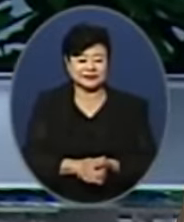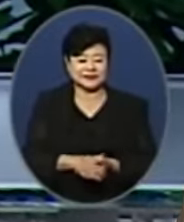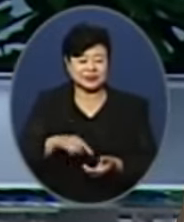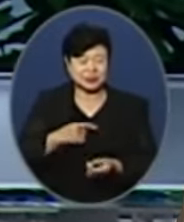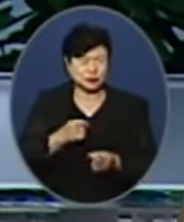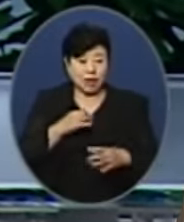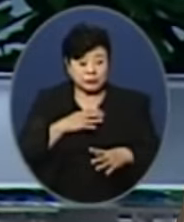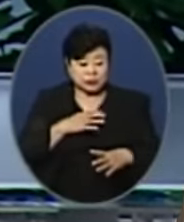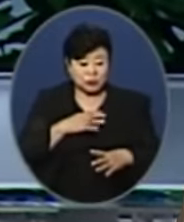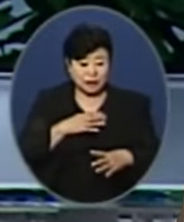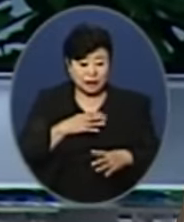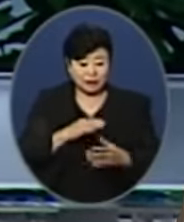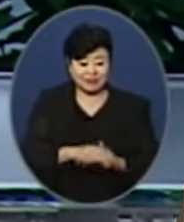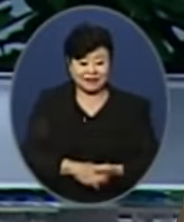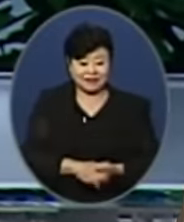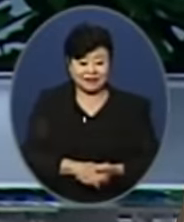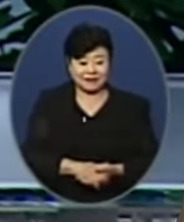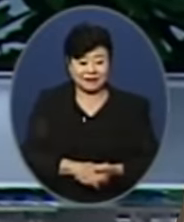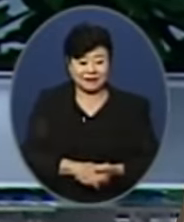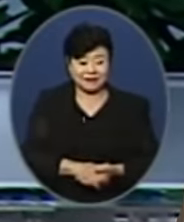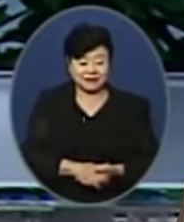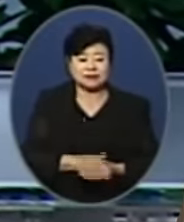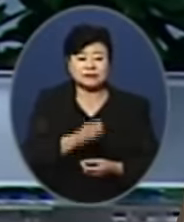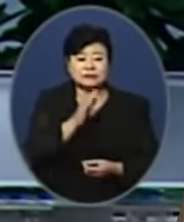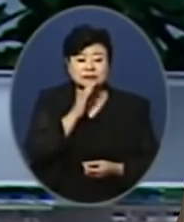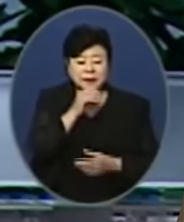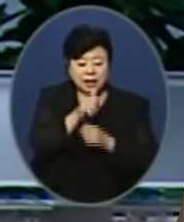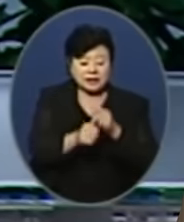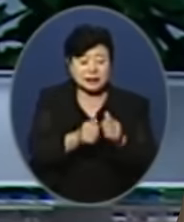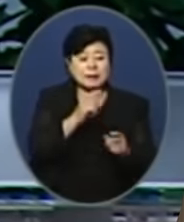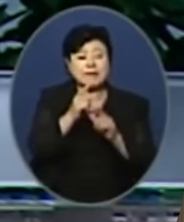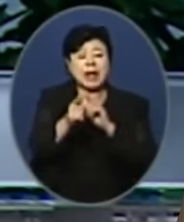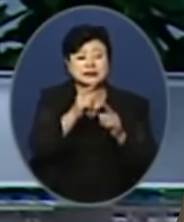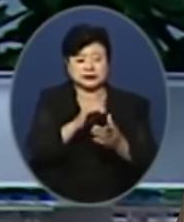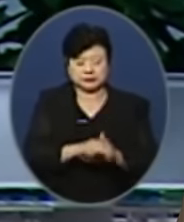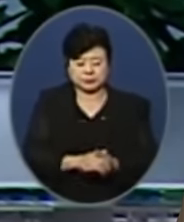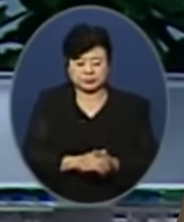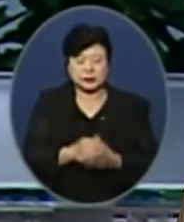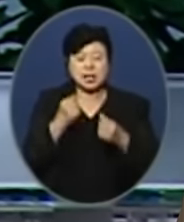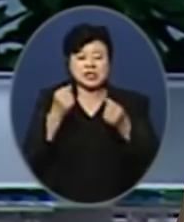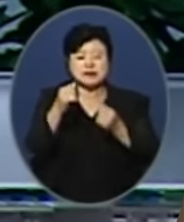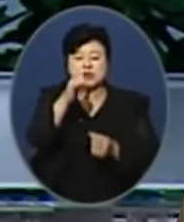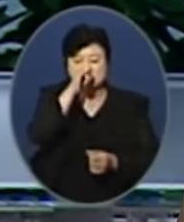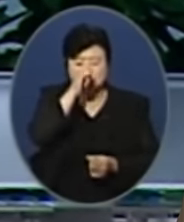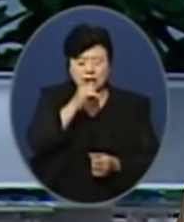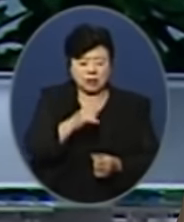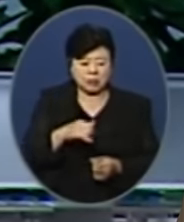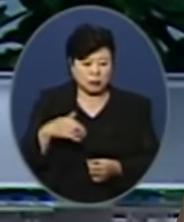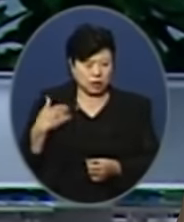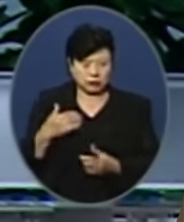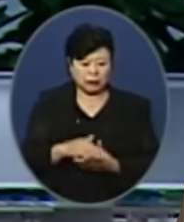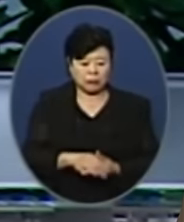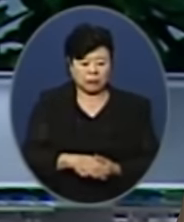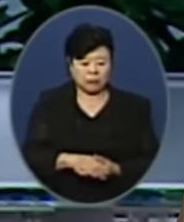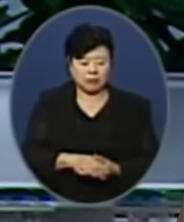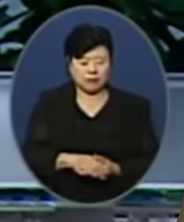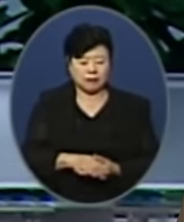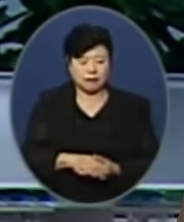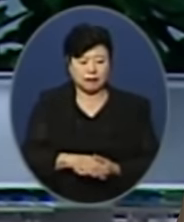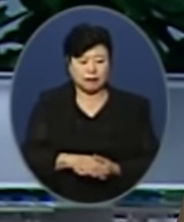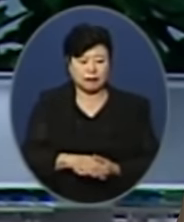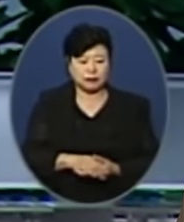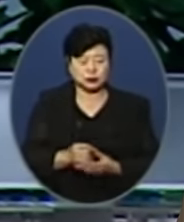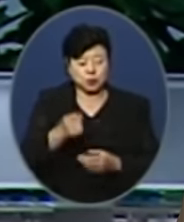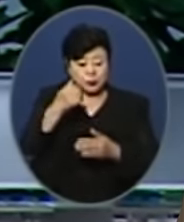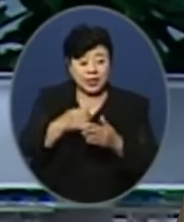자기도 깜짝 놀랐던 것입니다. 그렇게 하나님의 말씀이 힘이 있는 줄 몰랐다. 그래가